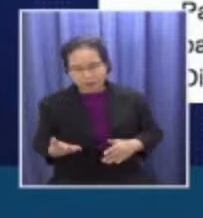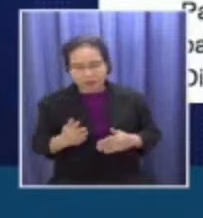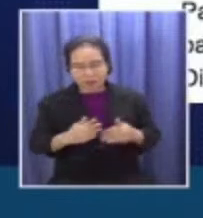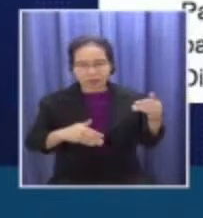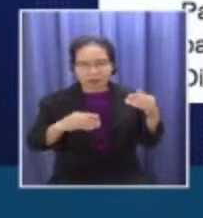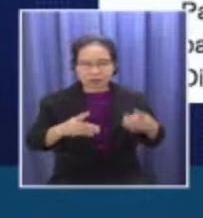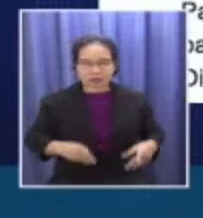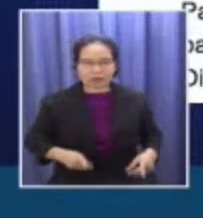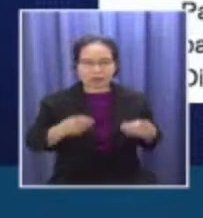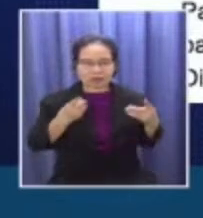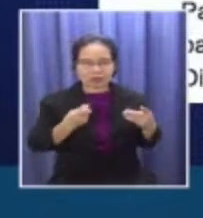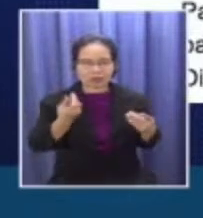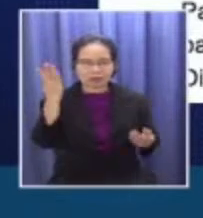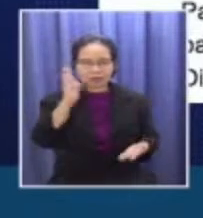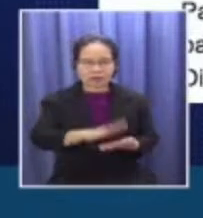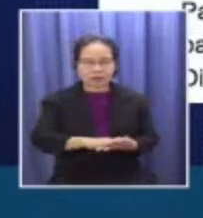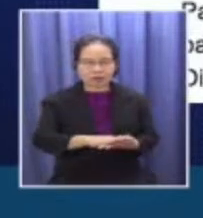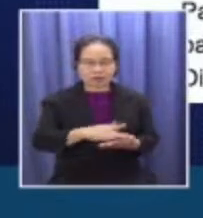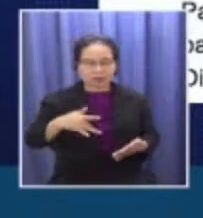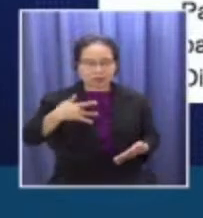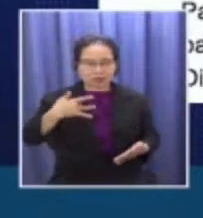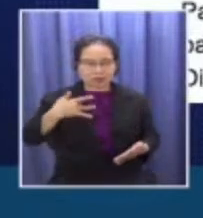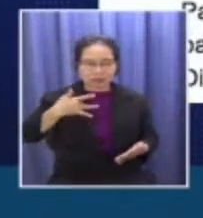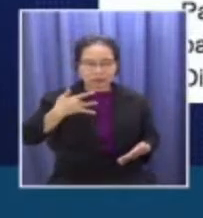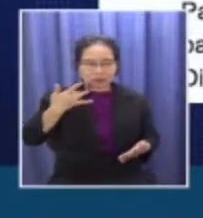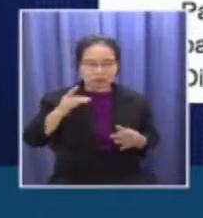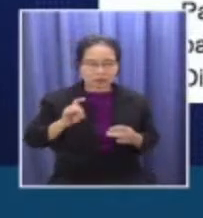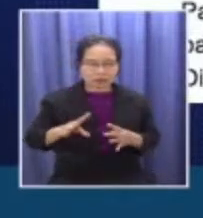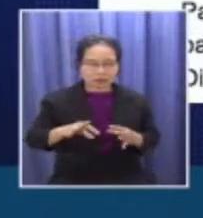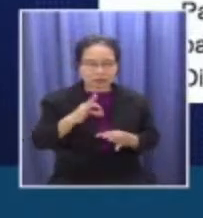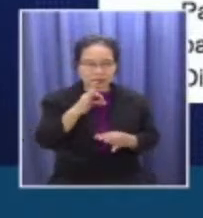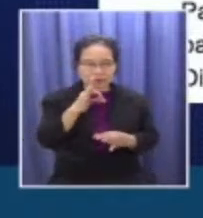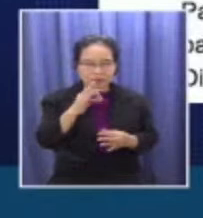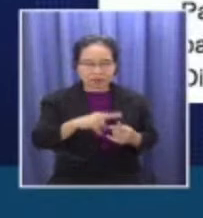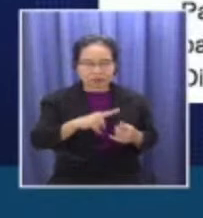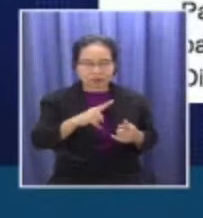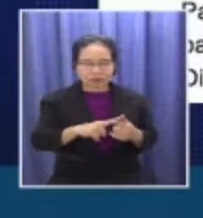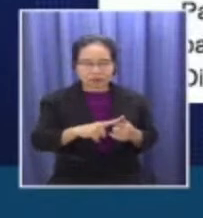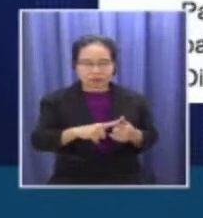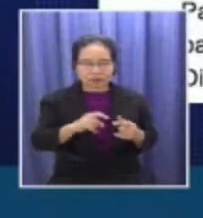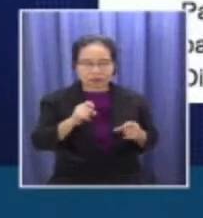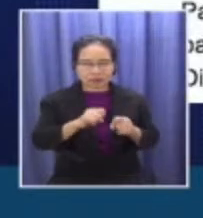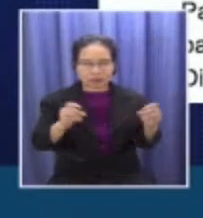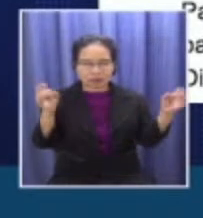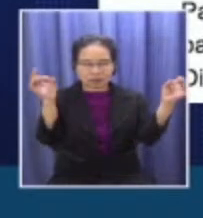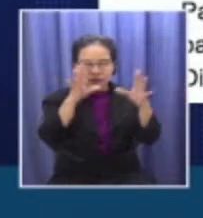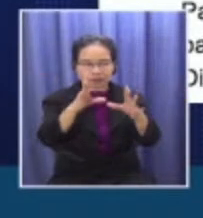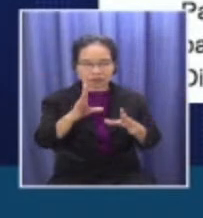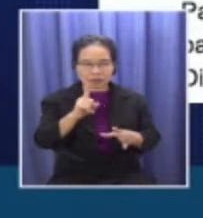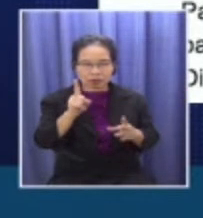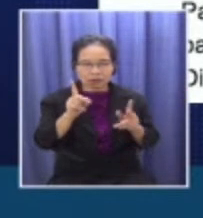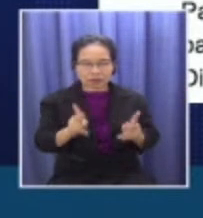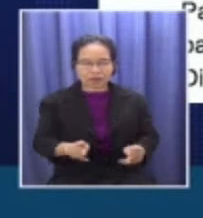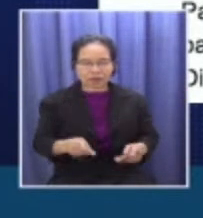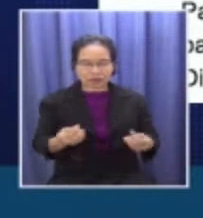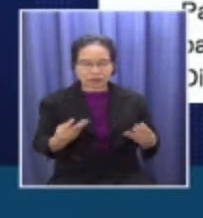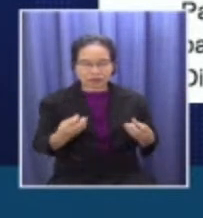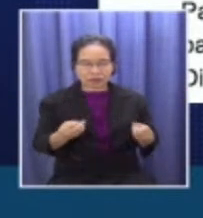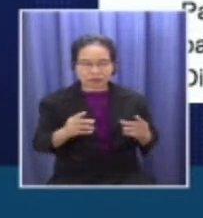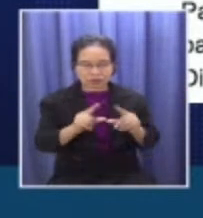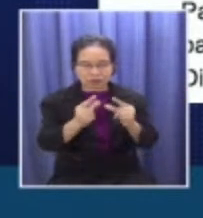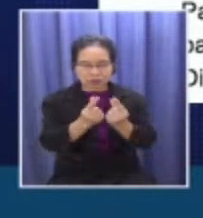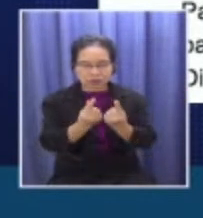eti Nyankopɔn na hunta semase hwempre kokrampo wanyansa sene sanka homone betena won mu